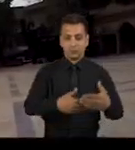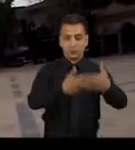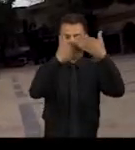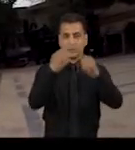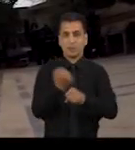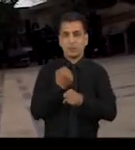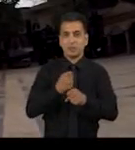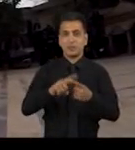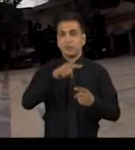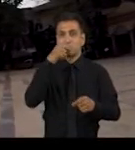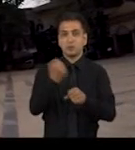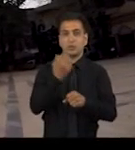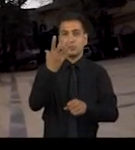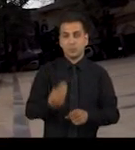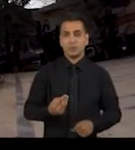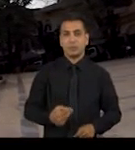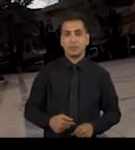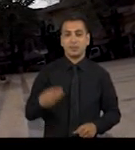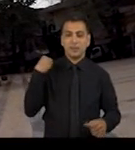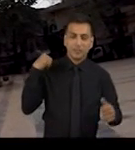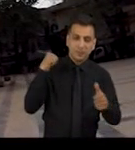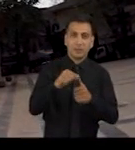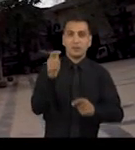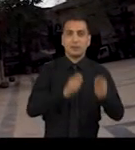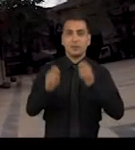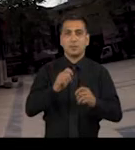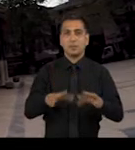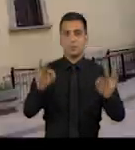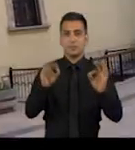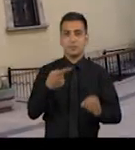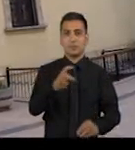Duvarları taş ve tuğladan olmak üzere yeniden yaptırılmıştır.